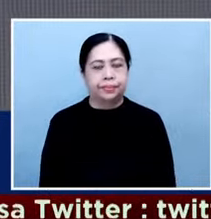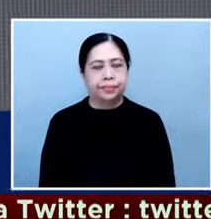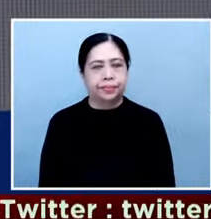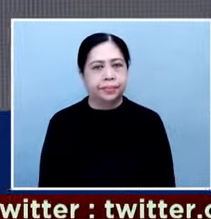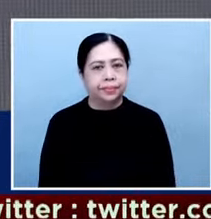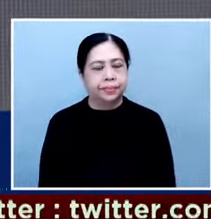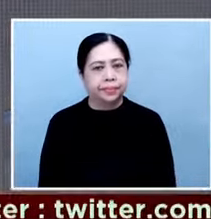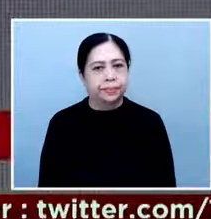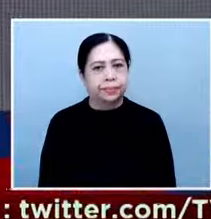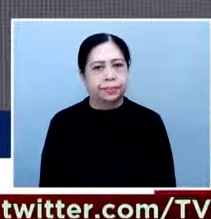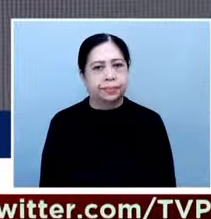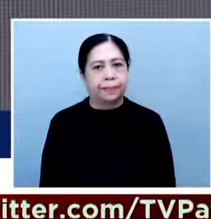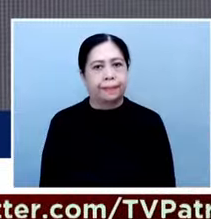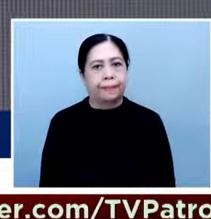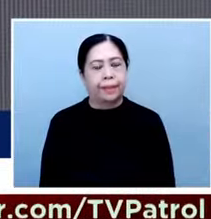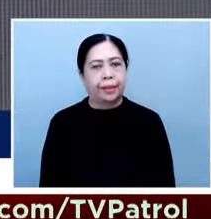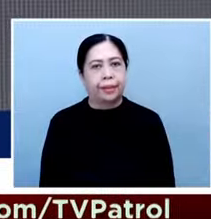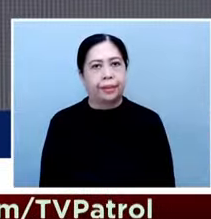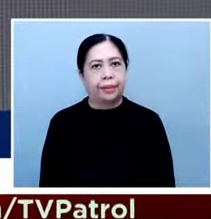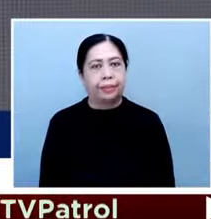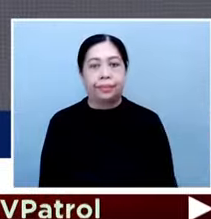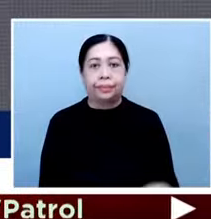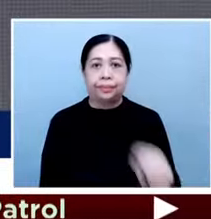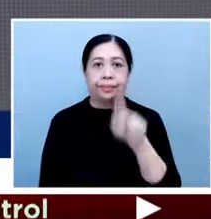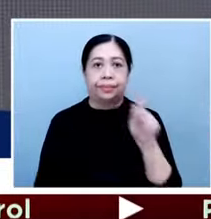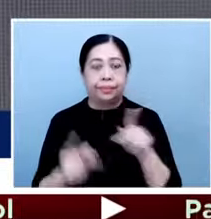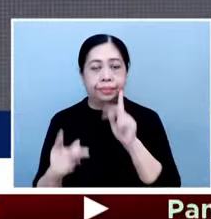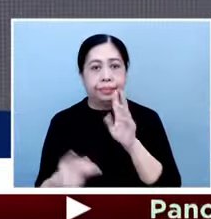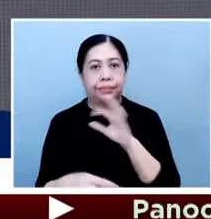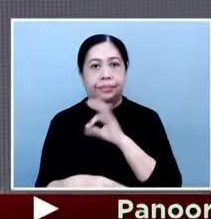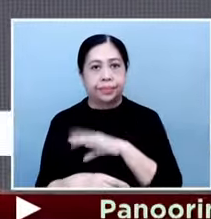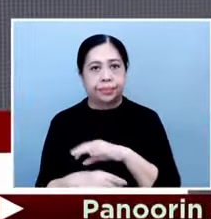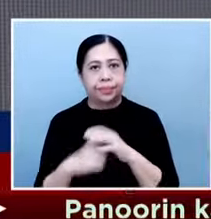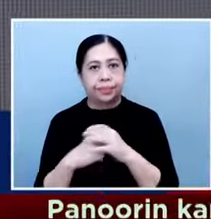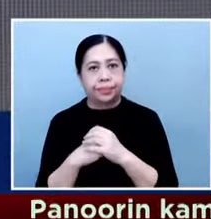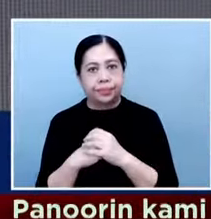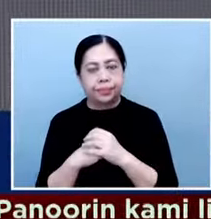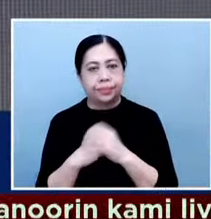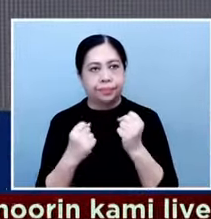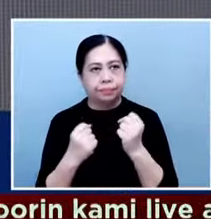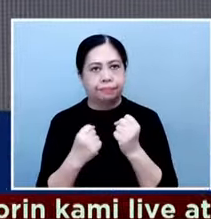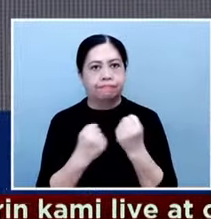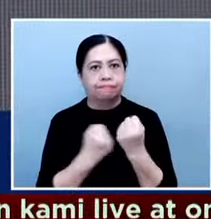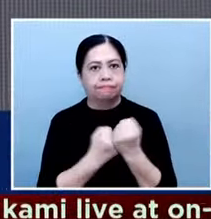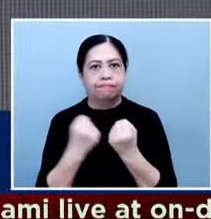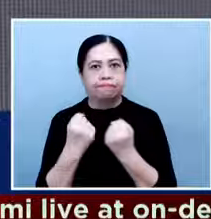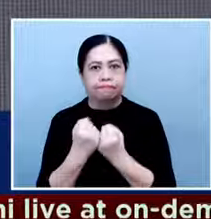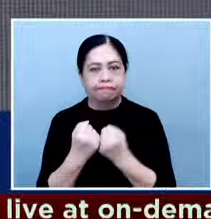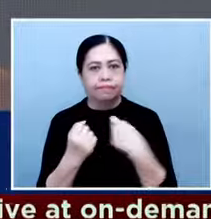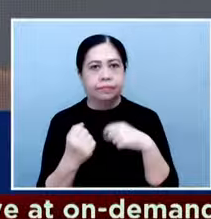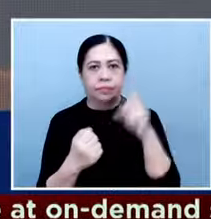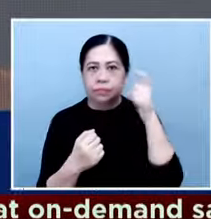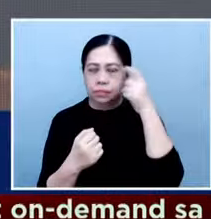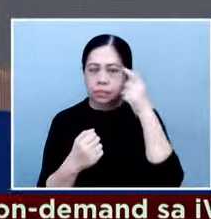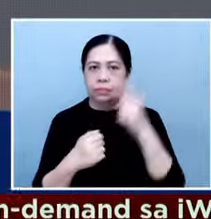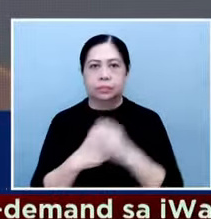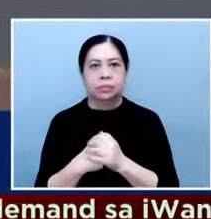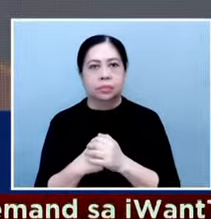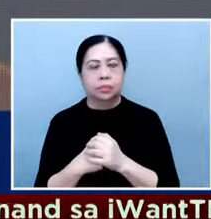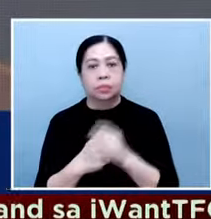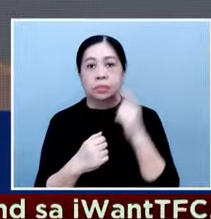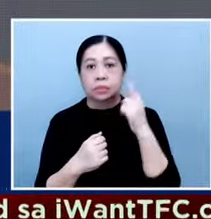Ayat ko po ang ating mga benepisyaryo na pagtibayin ang pakikipagtulungan sa ating pamahalaan